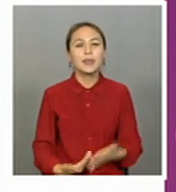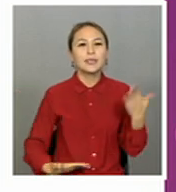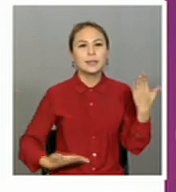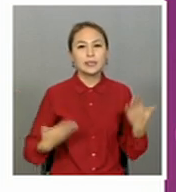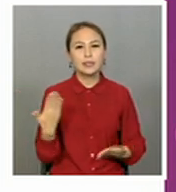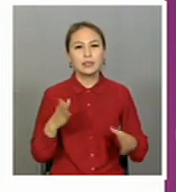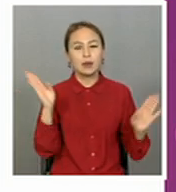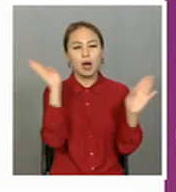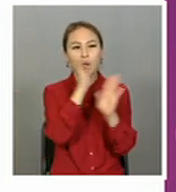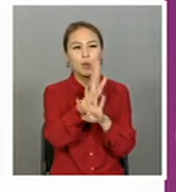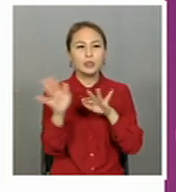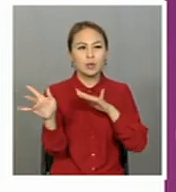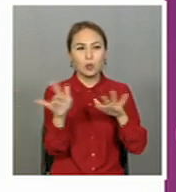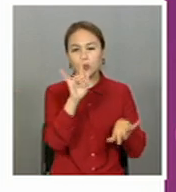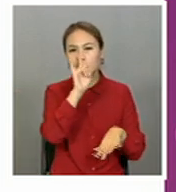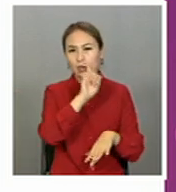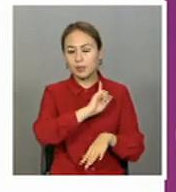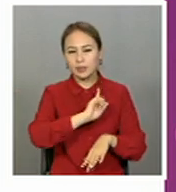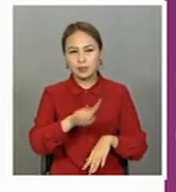ауа қозғалмаса,